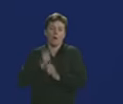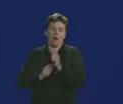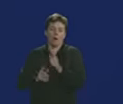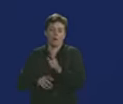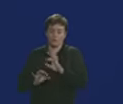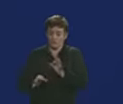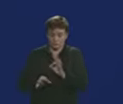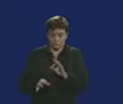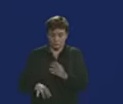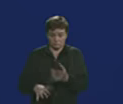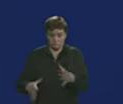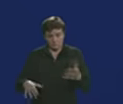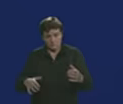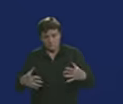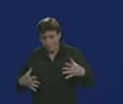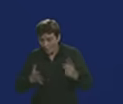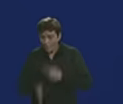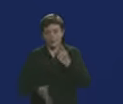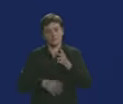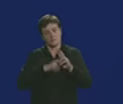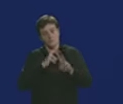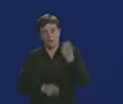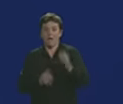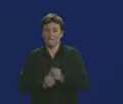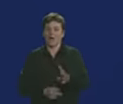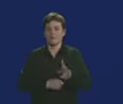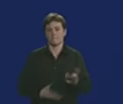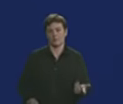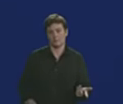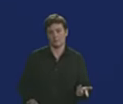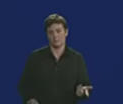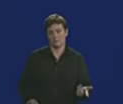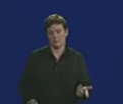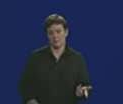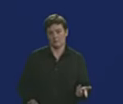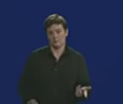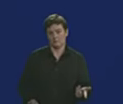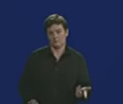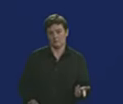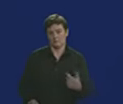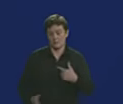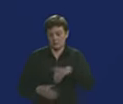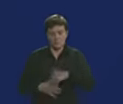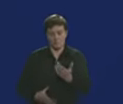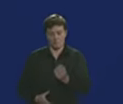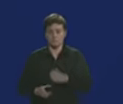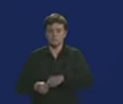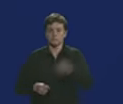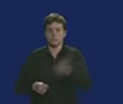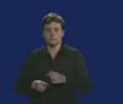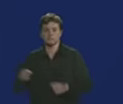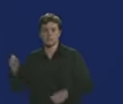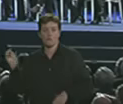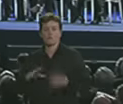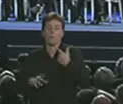permission, il recommence une tentative de vol à main armée. Cet homme avait une grenade dans la main, qui s'est avérée être